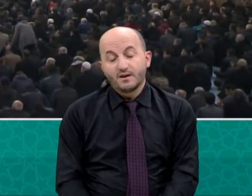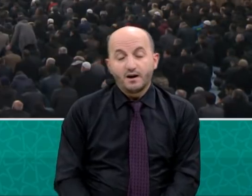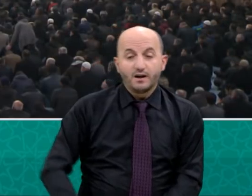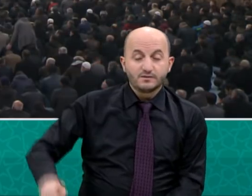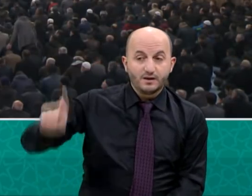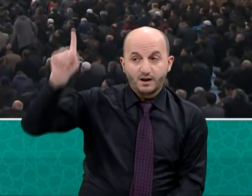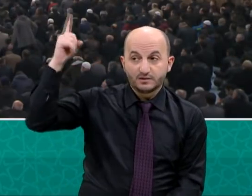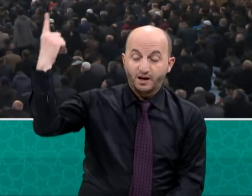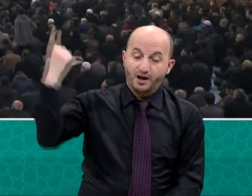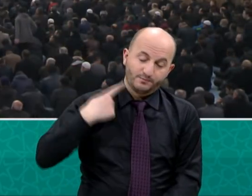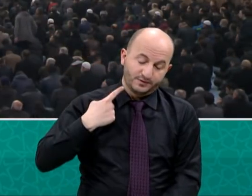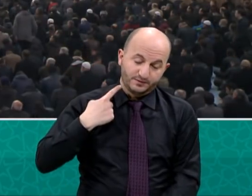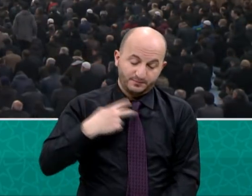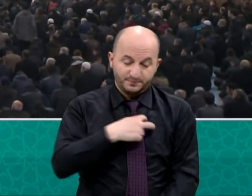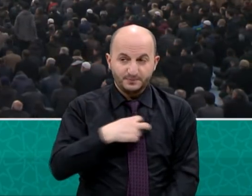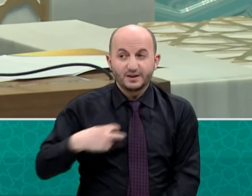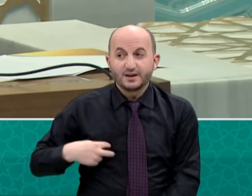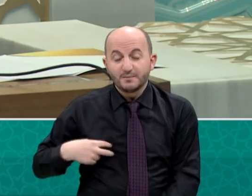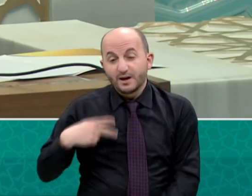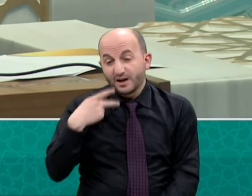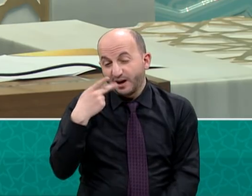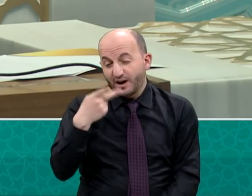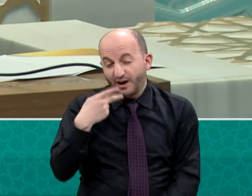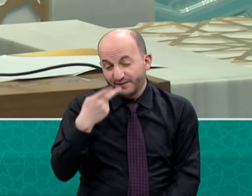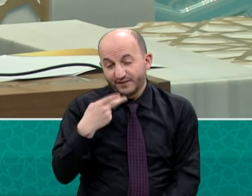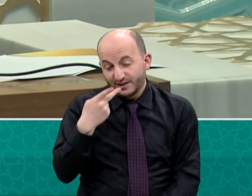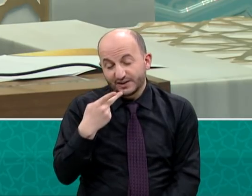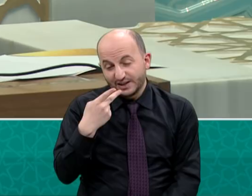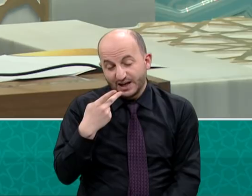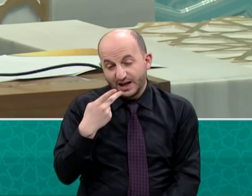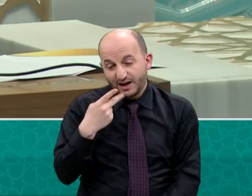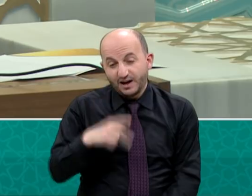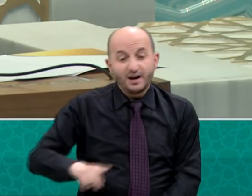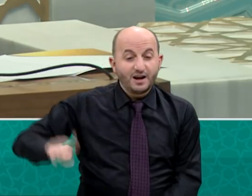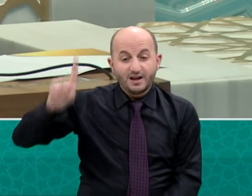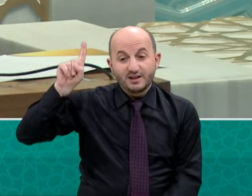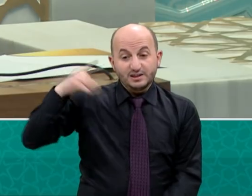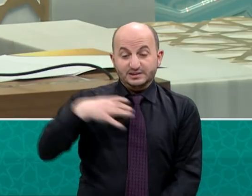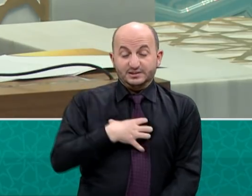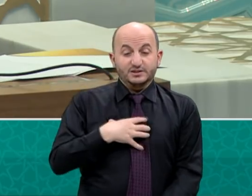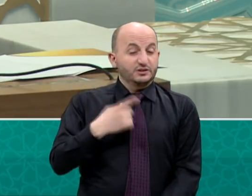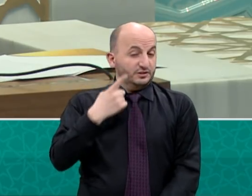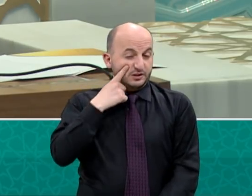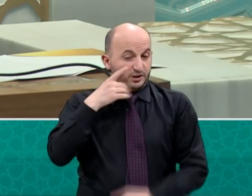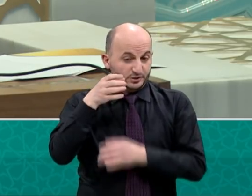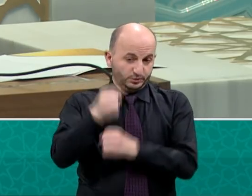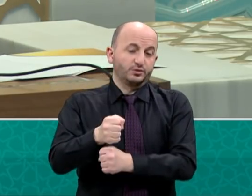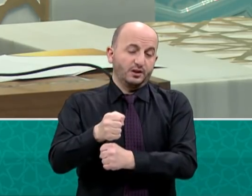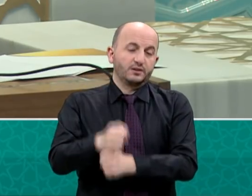Allah'ın emri, peygamberin kavli ile Allah'ı kendilerine şahit